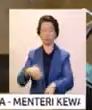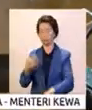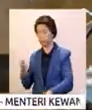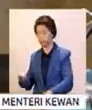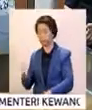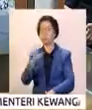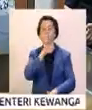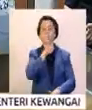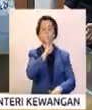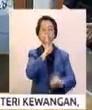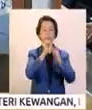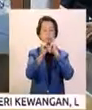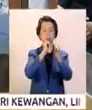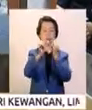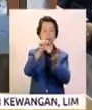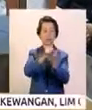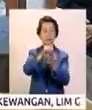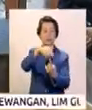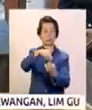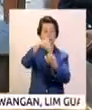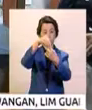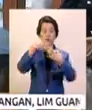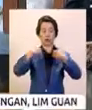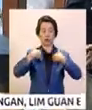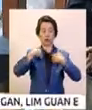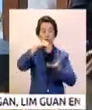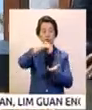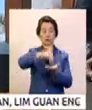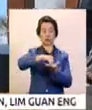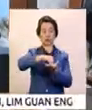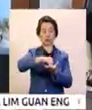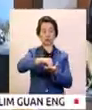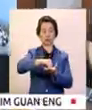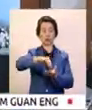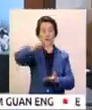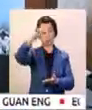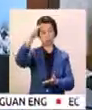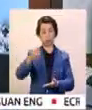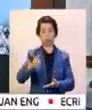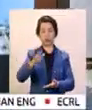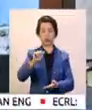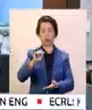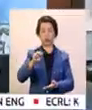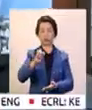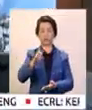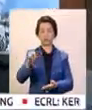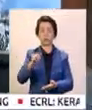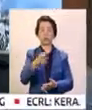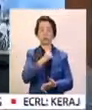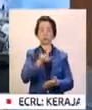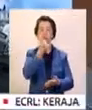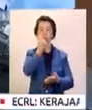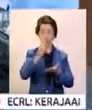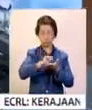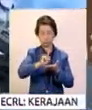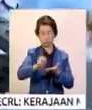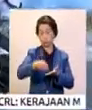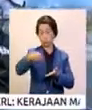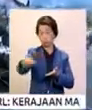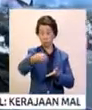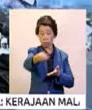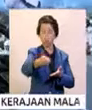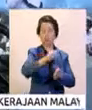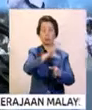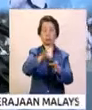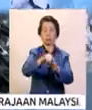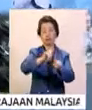berkata demikian dalam satu sidang media khas yang diadakan di Ibu Pejabat Polis di Bukit Aman. Jelasnya lagi, saman-saman dikeluarkan juga